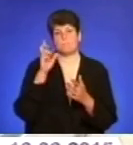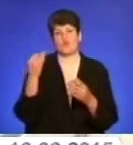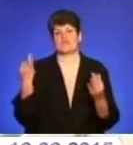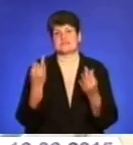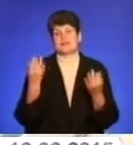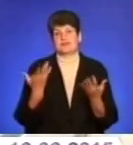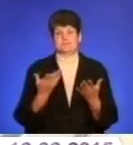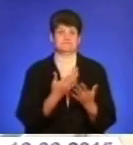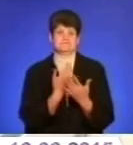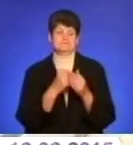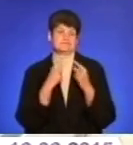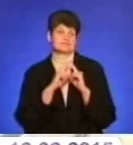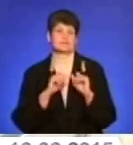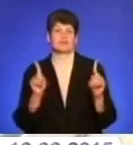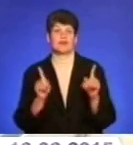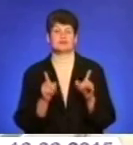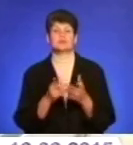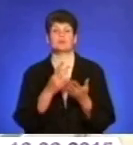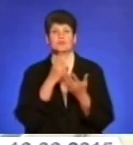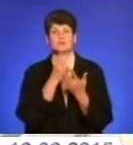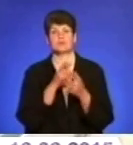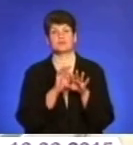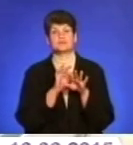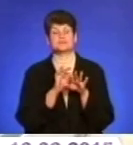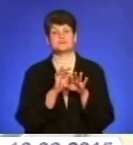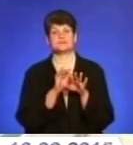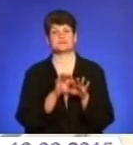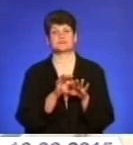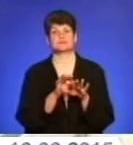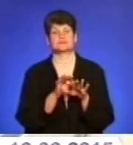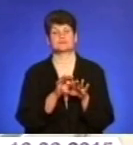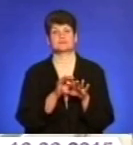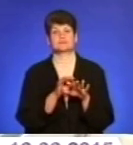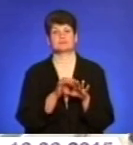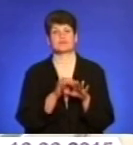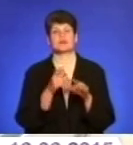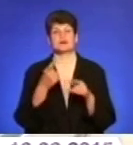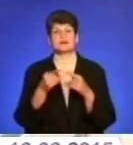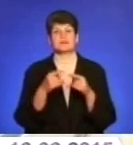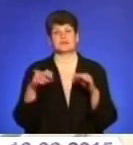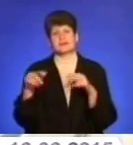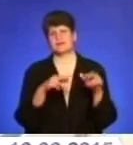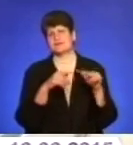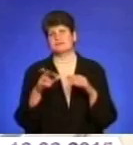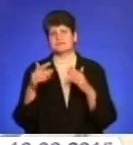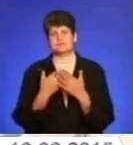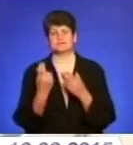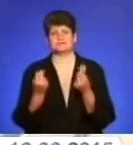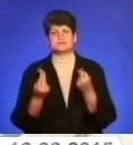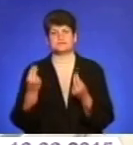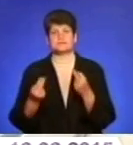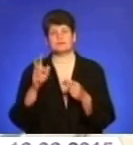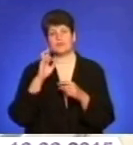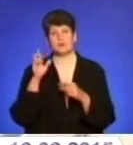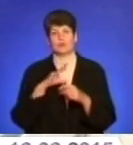них спосіб, щоб їх привести якось якраз власне через ці пісні, танці, навіть ті ігри до Бога,